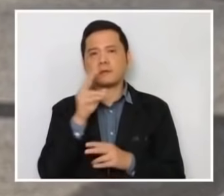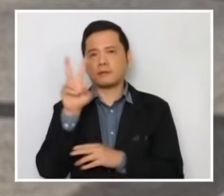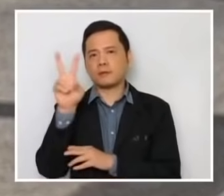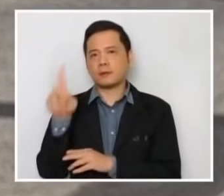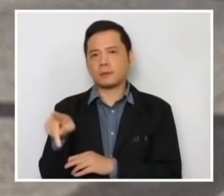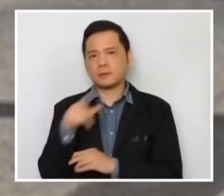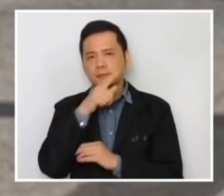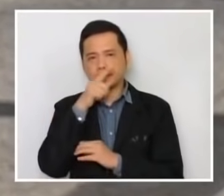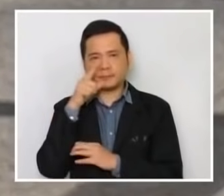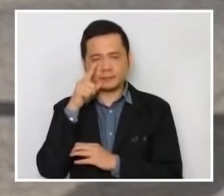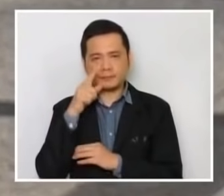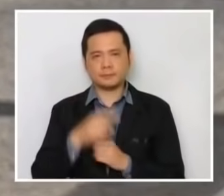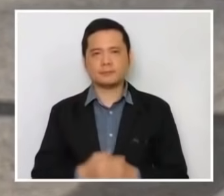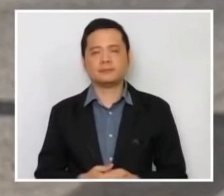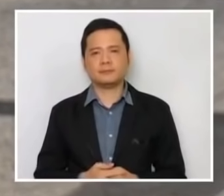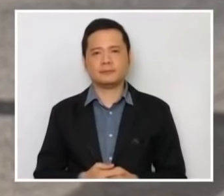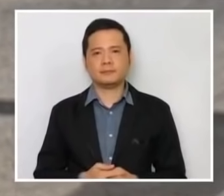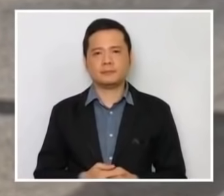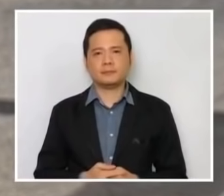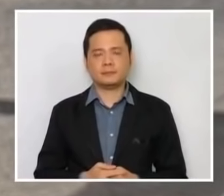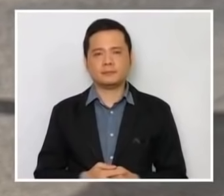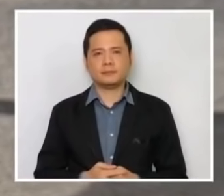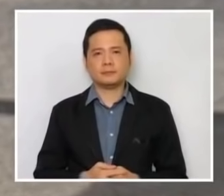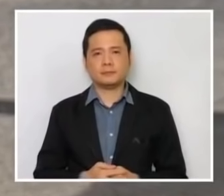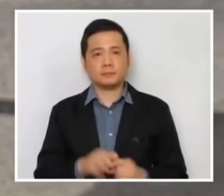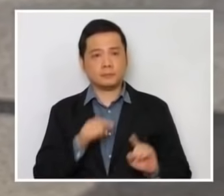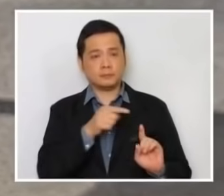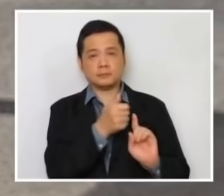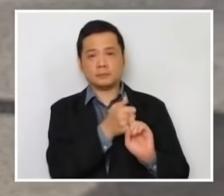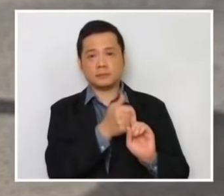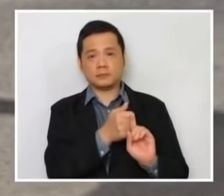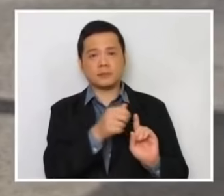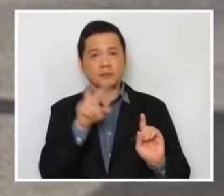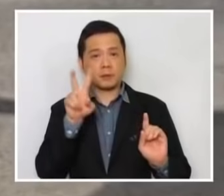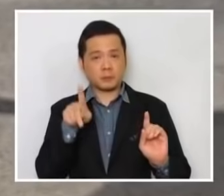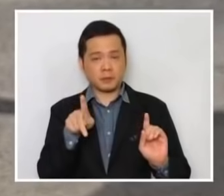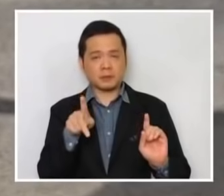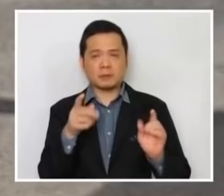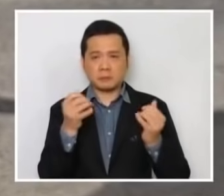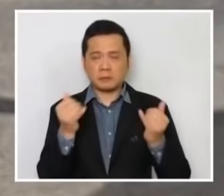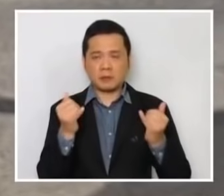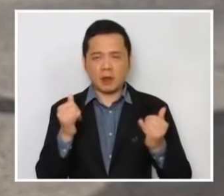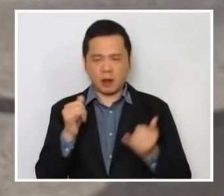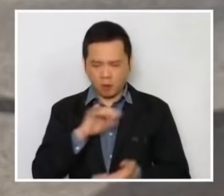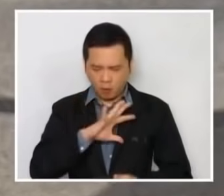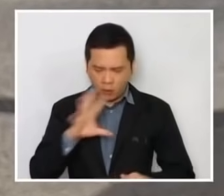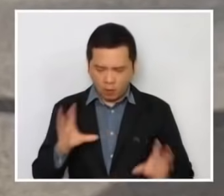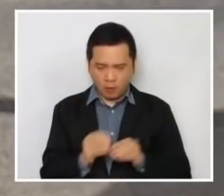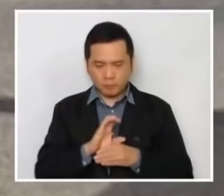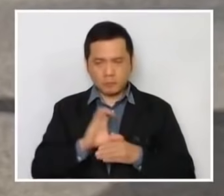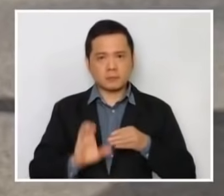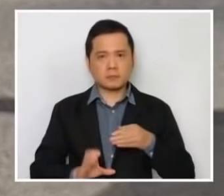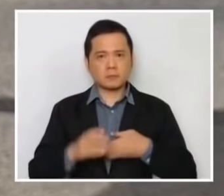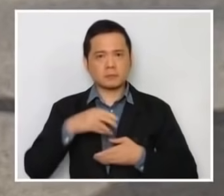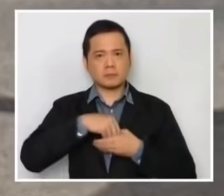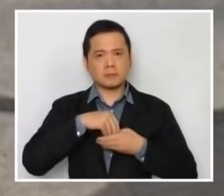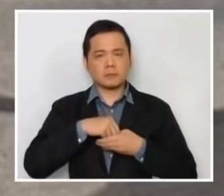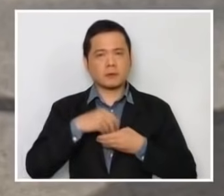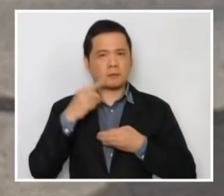Lenny Robredo. Ayon po sa Vice Presidente, buo na ang kanyang loob na lumaban sa darating na